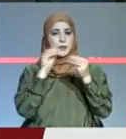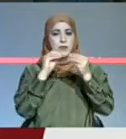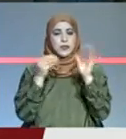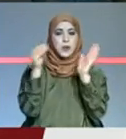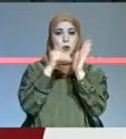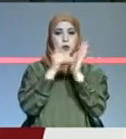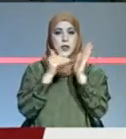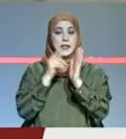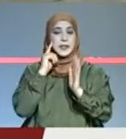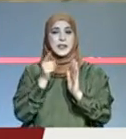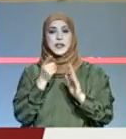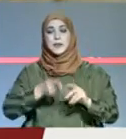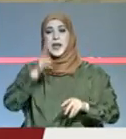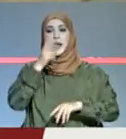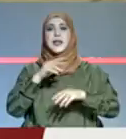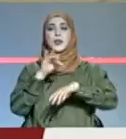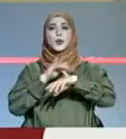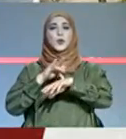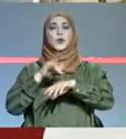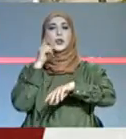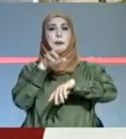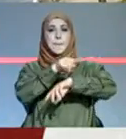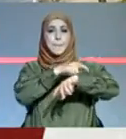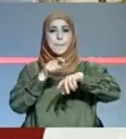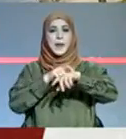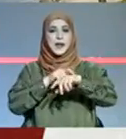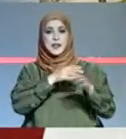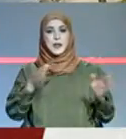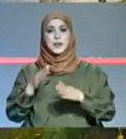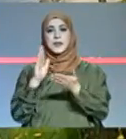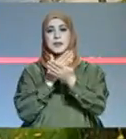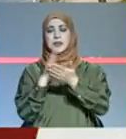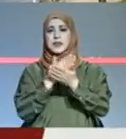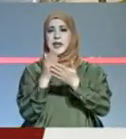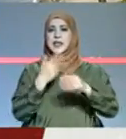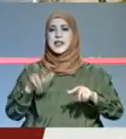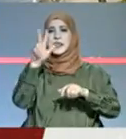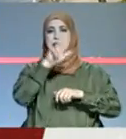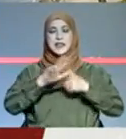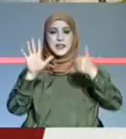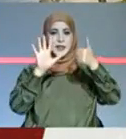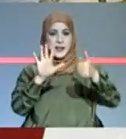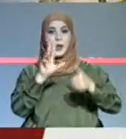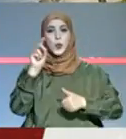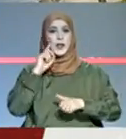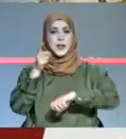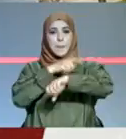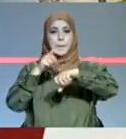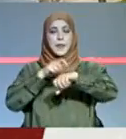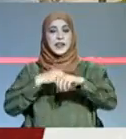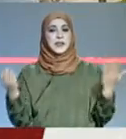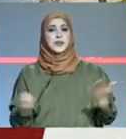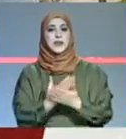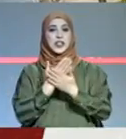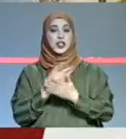تواجهها اغلب البلديه المختص احداث سته وثمانين بلديه وتسعمائه وسبعه وثمانين